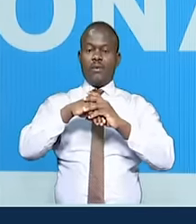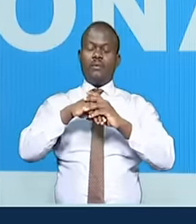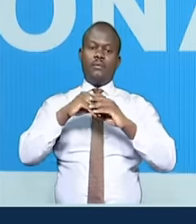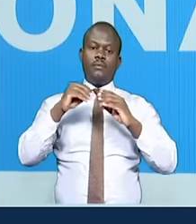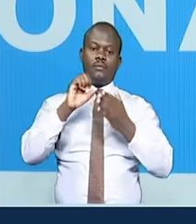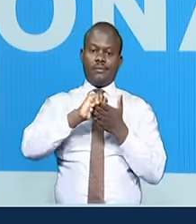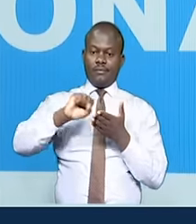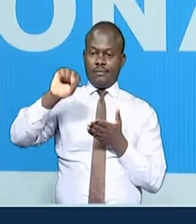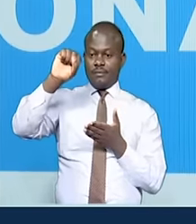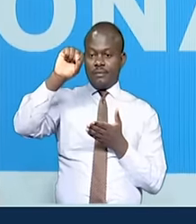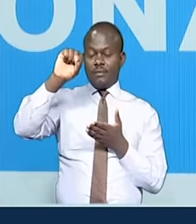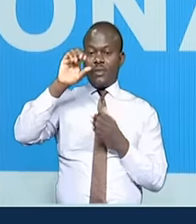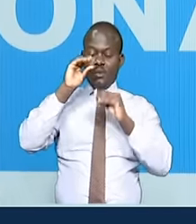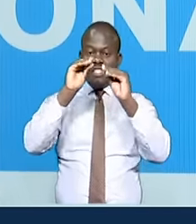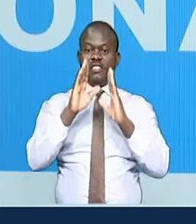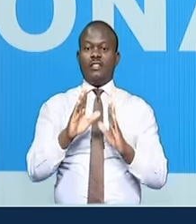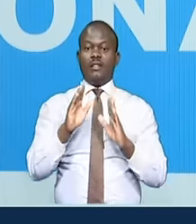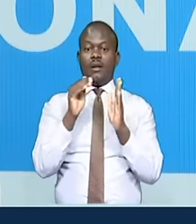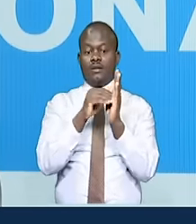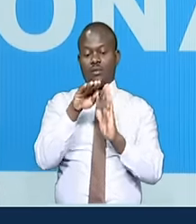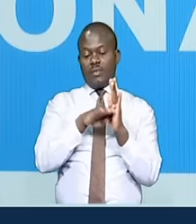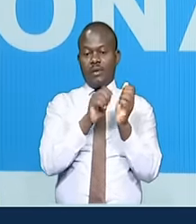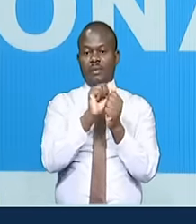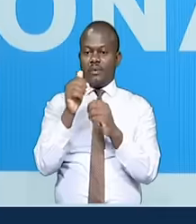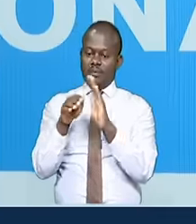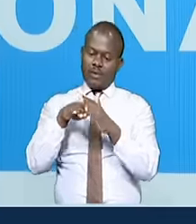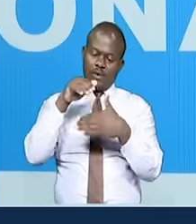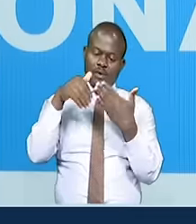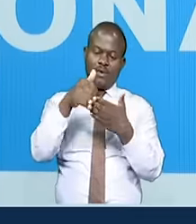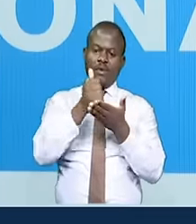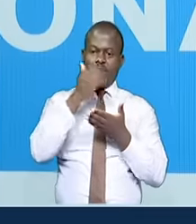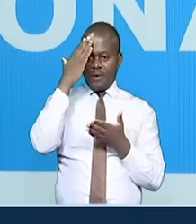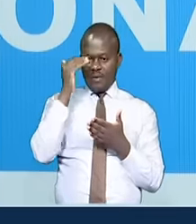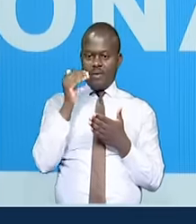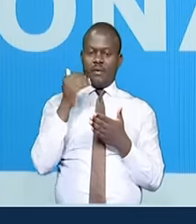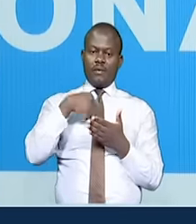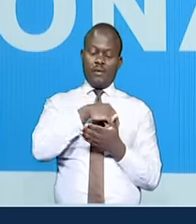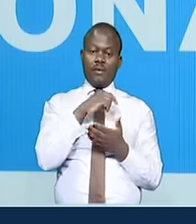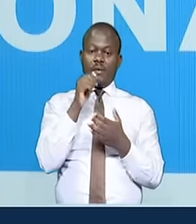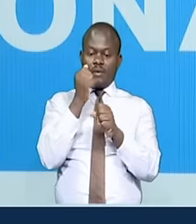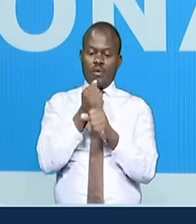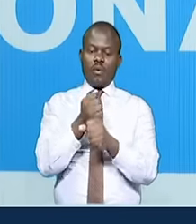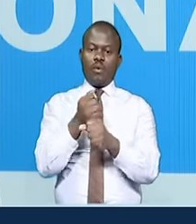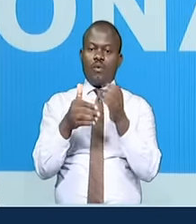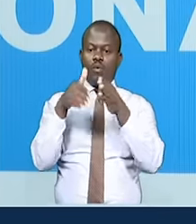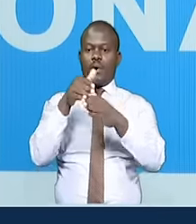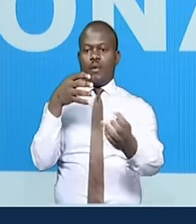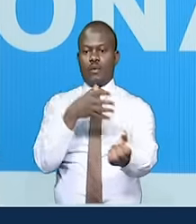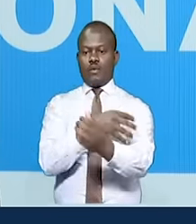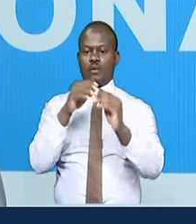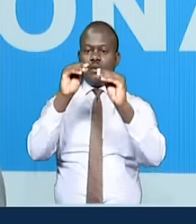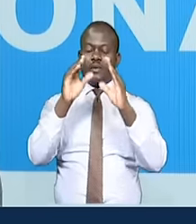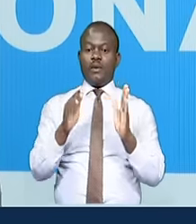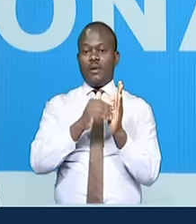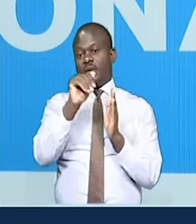nderabarezi neza. So iyo gahunda rero hamwe n'izindi gahunda zitandukanye nizo zidufasha kugira ngo tube twakora ku bushobozi bw'abarimu. Hanyuma